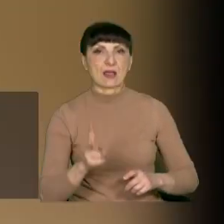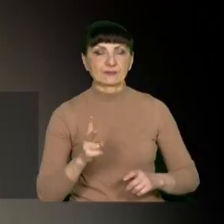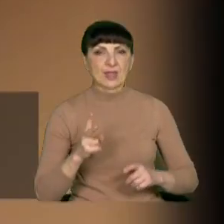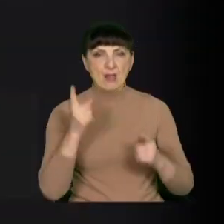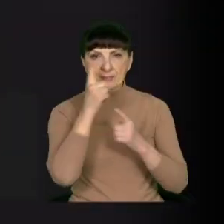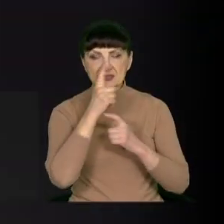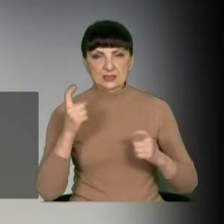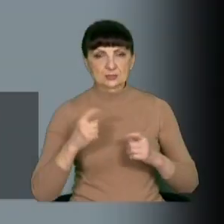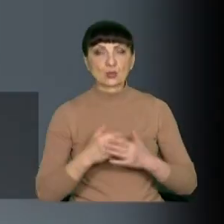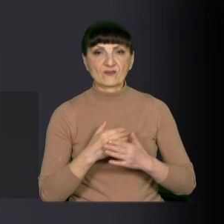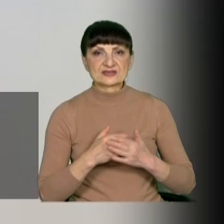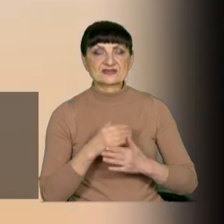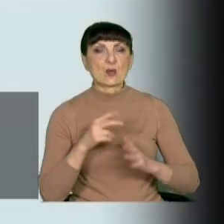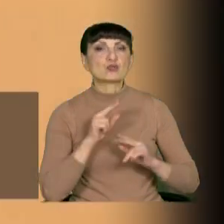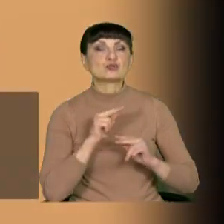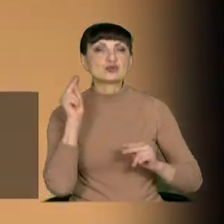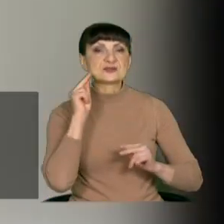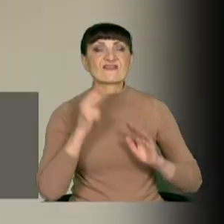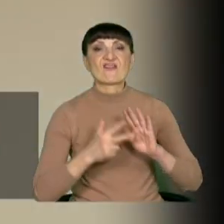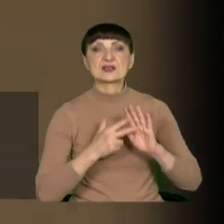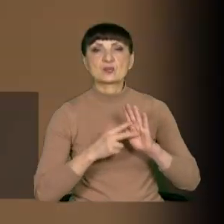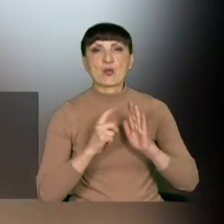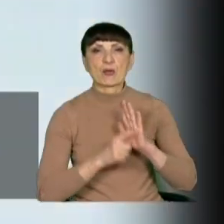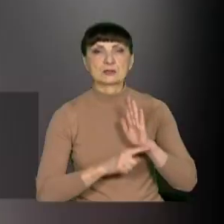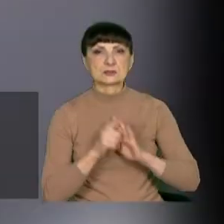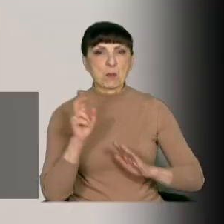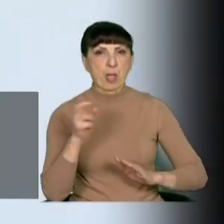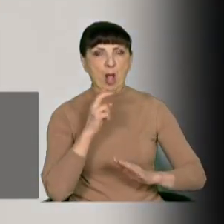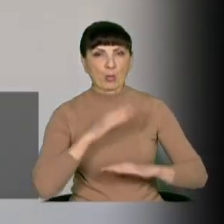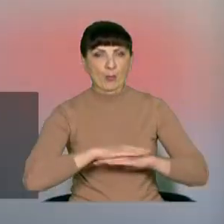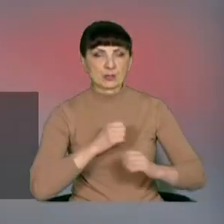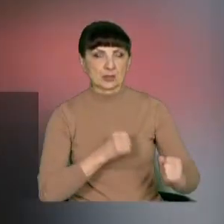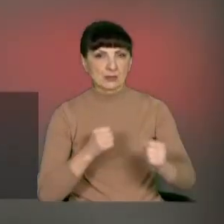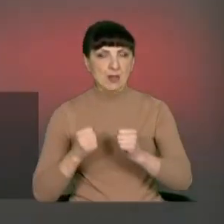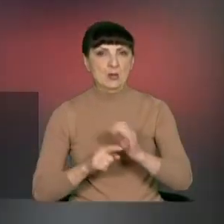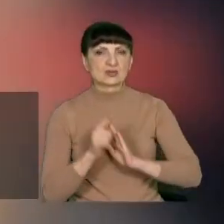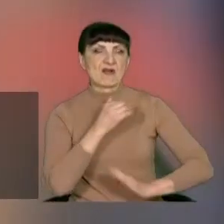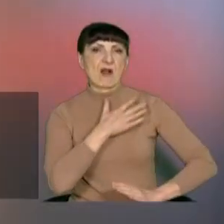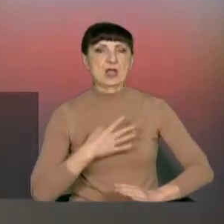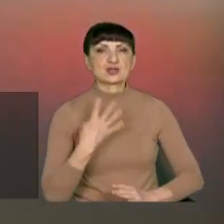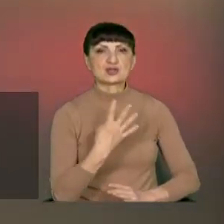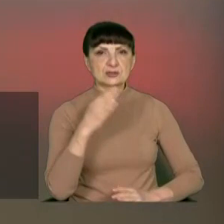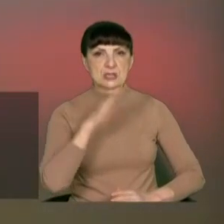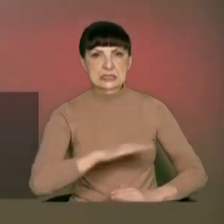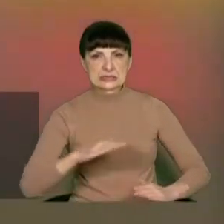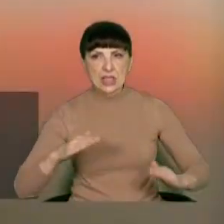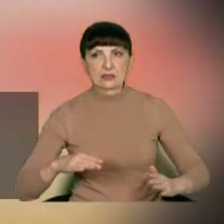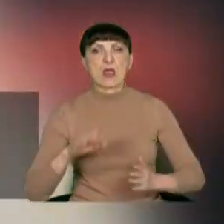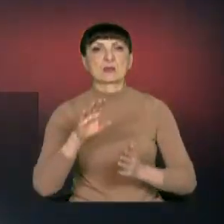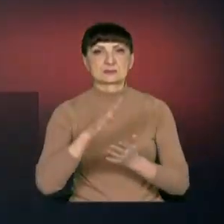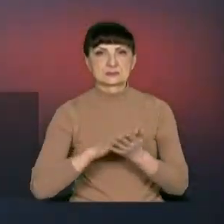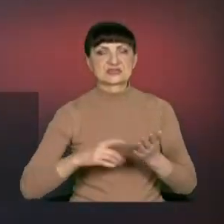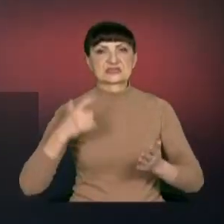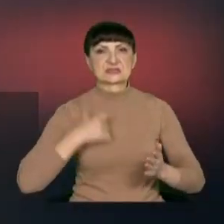СМИ, ученица 8 класса открыла огонь во время урока биологии. Девочка успела ранить 4 учеников, а потом совершила